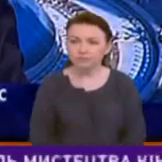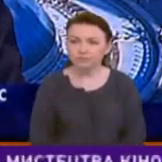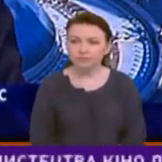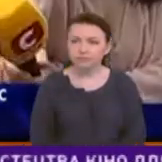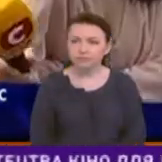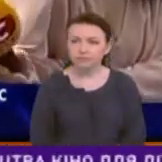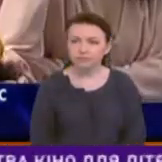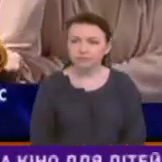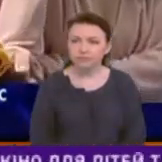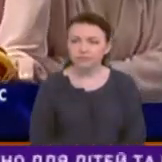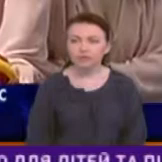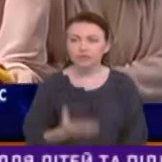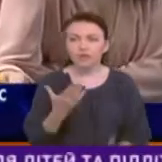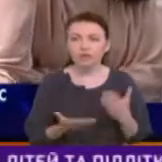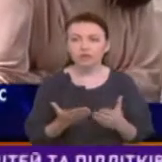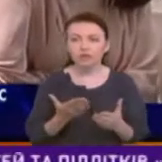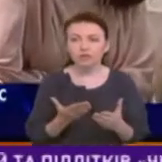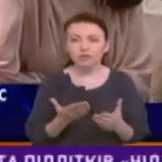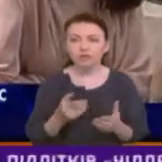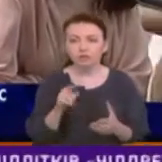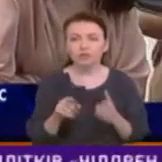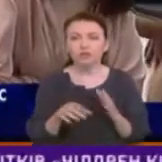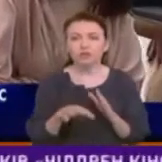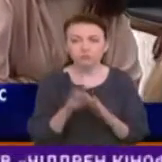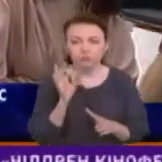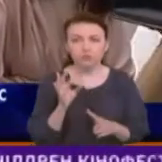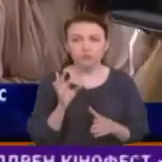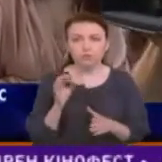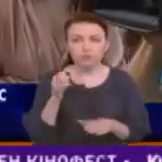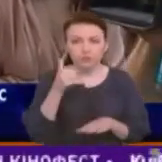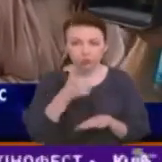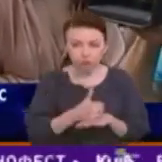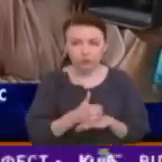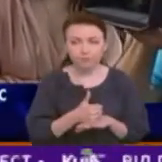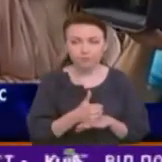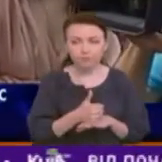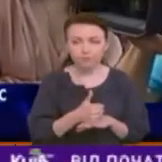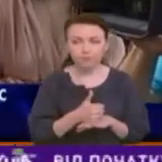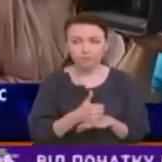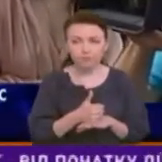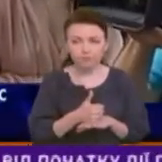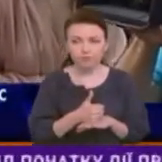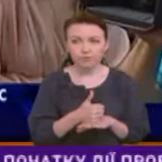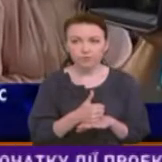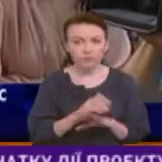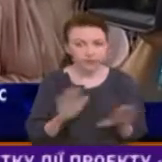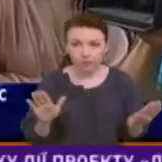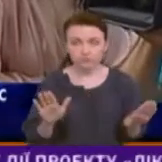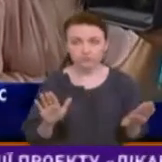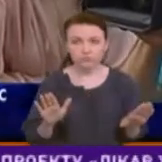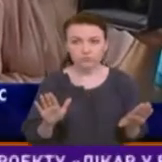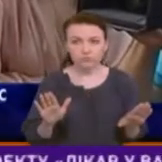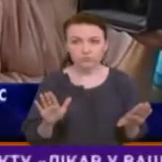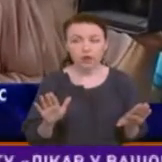є можливість послухати? Якщо є вибраний предстоятель, то мій предстоятель. Це.